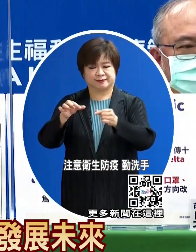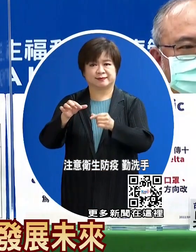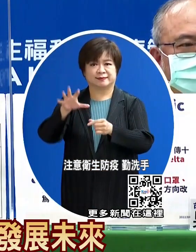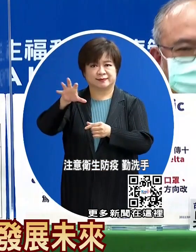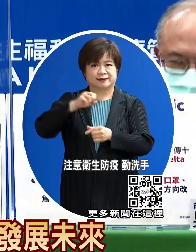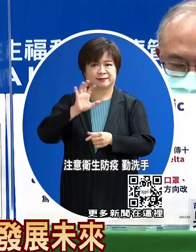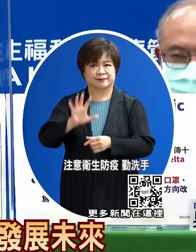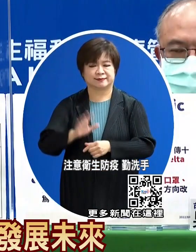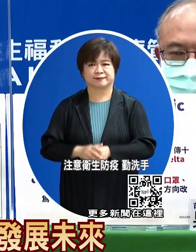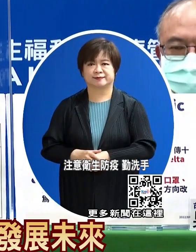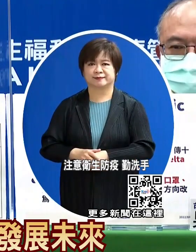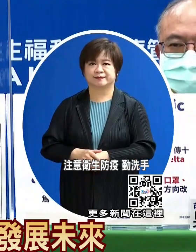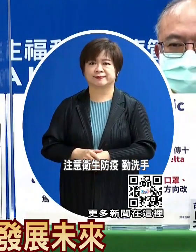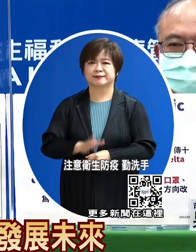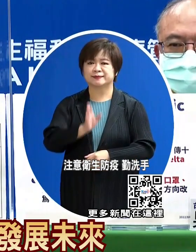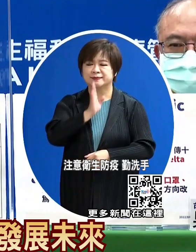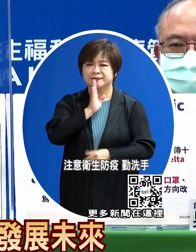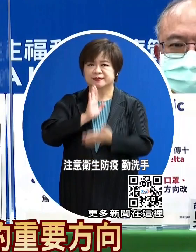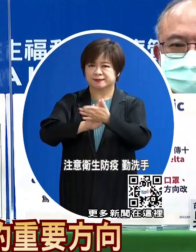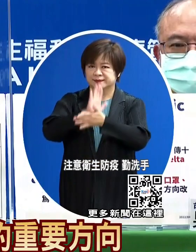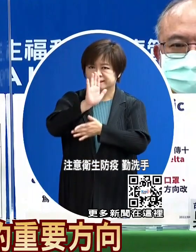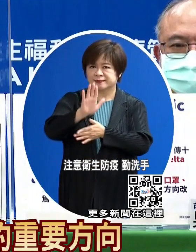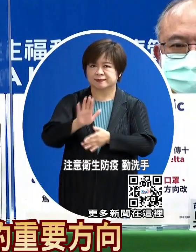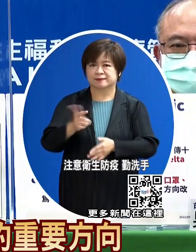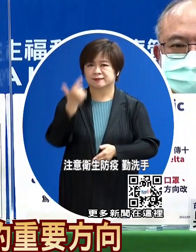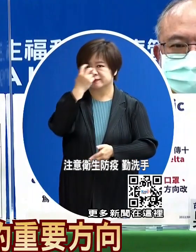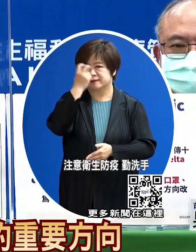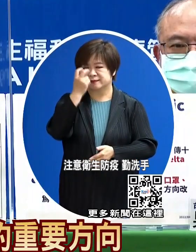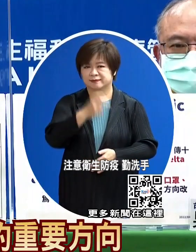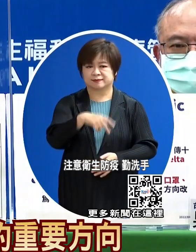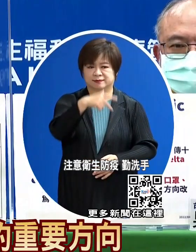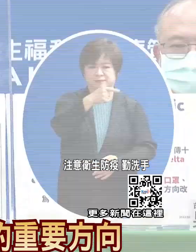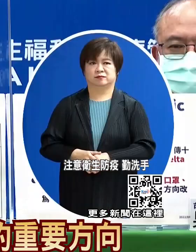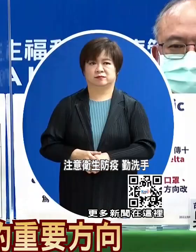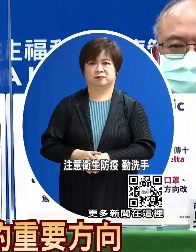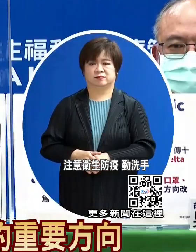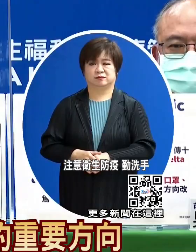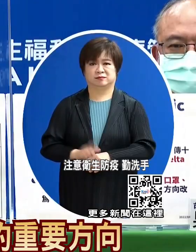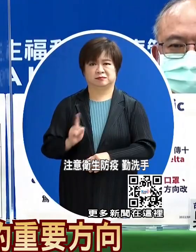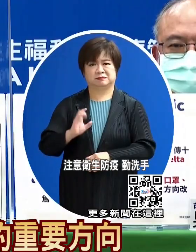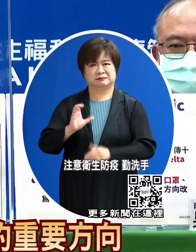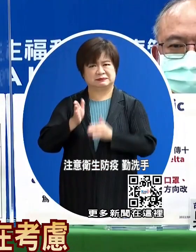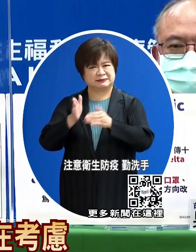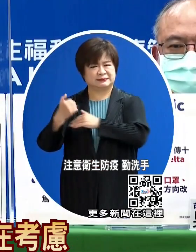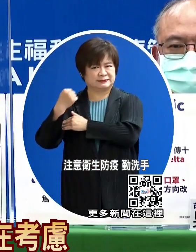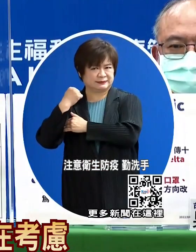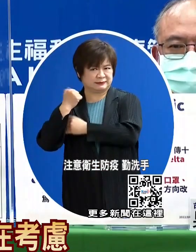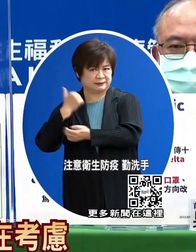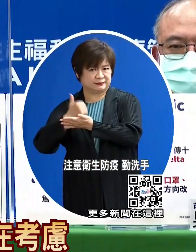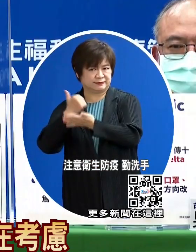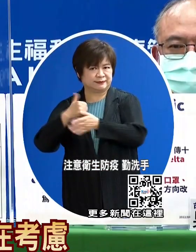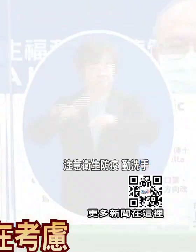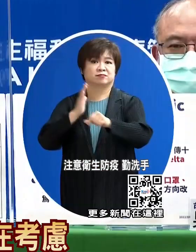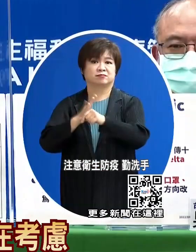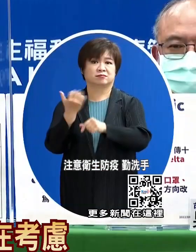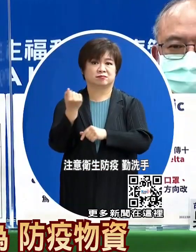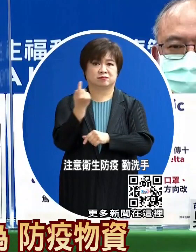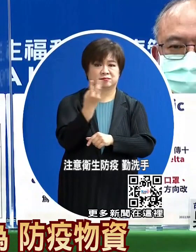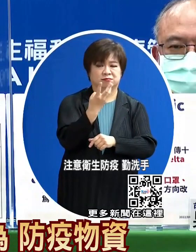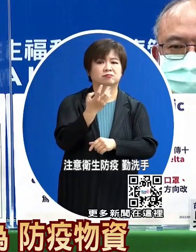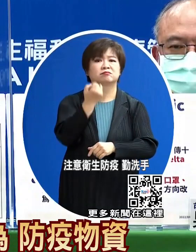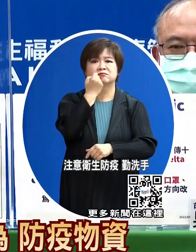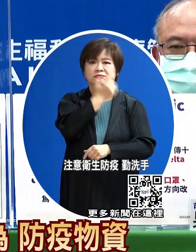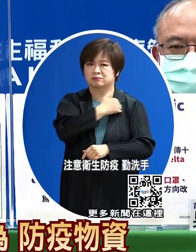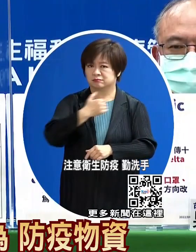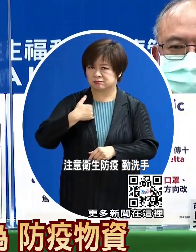快筛剂，是我们在发展未来快筛跟 PCR 混合使用的重要方向。现在有几个方案在考虑，不过也不